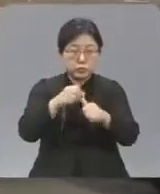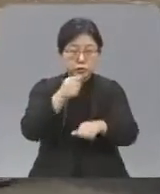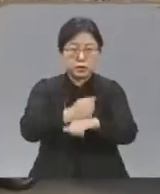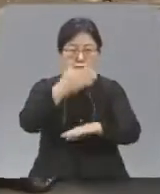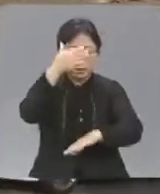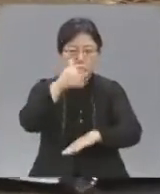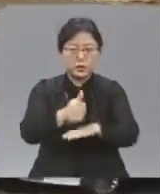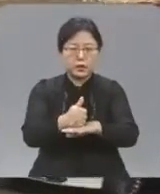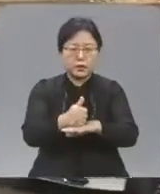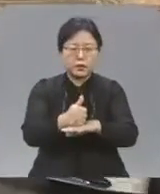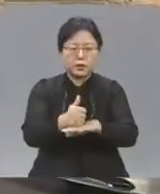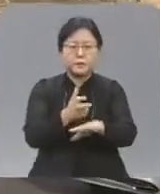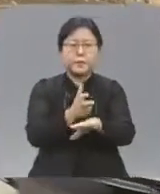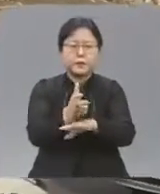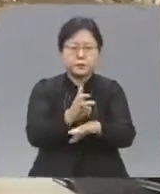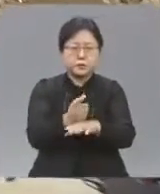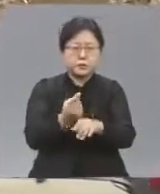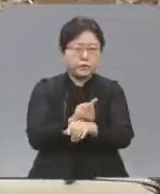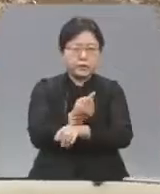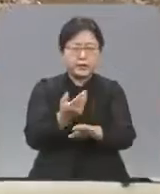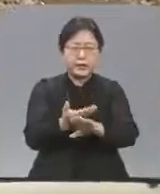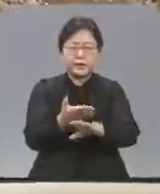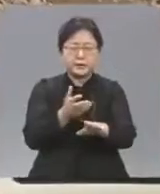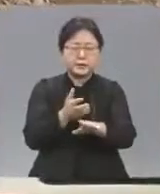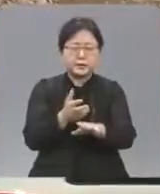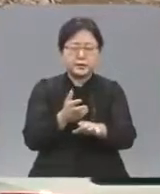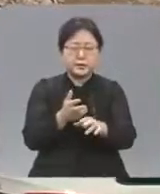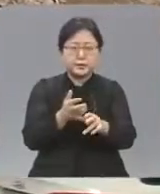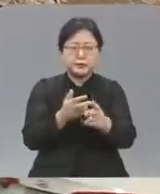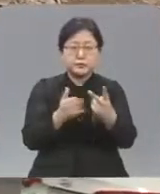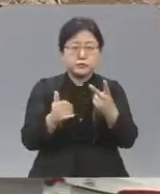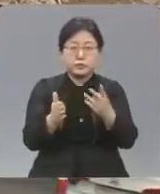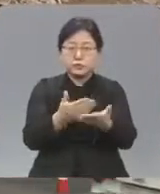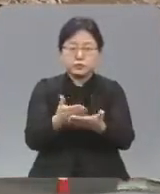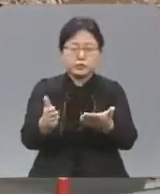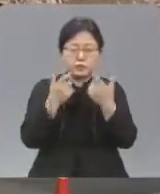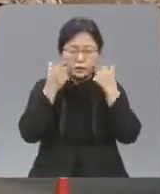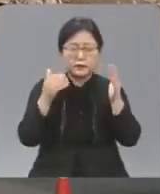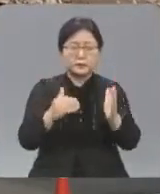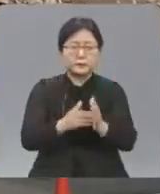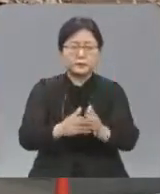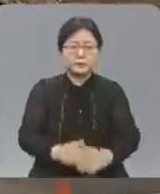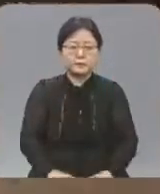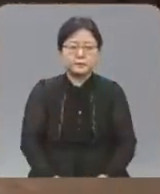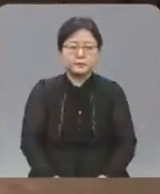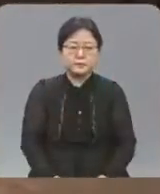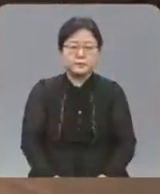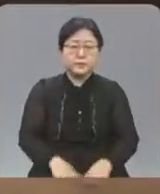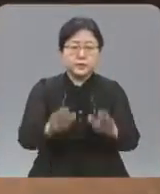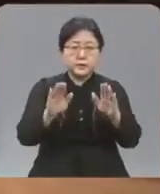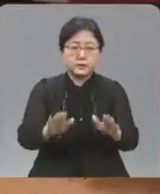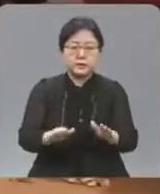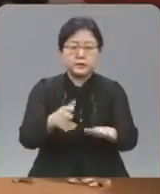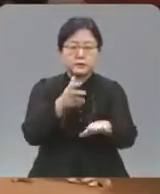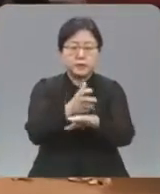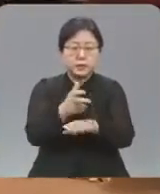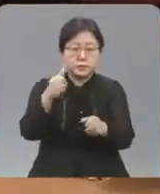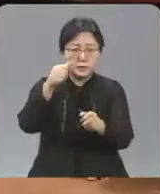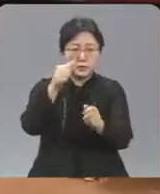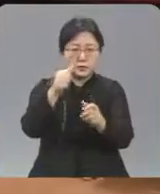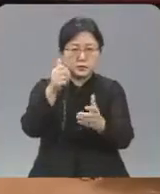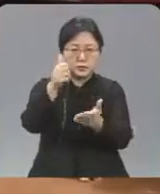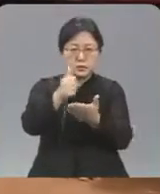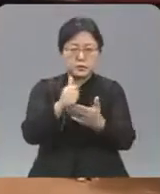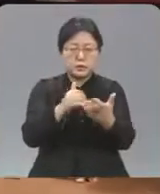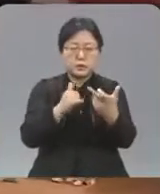작업을 진행한 결과 버스 말고 추가로 매몰된 차량은 없는 것으로 최종 확인됐습니다. 현재까지 버스에 타고 있다